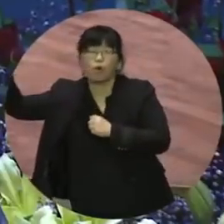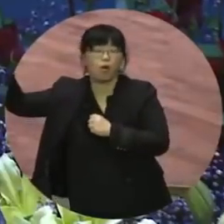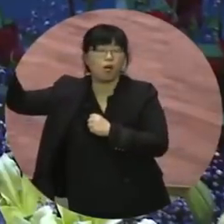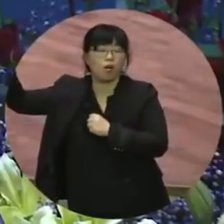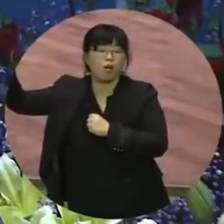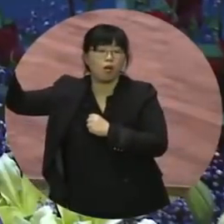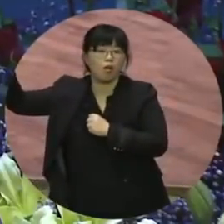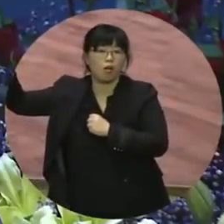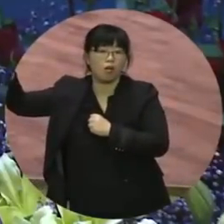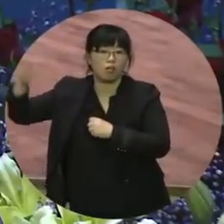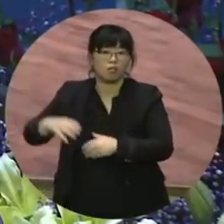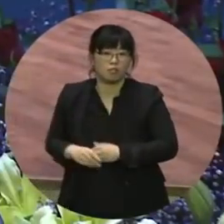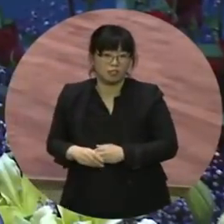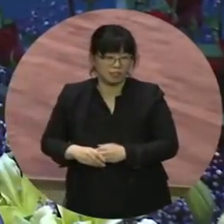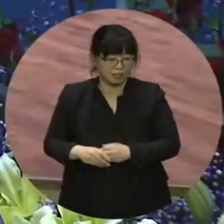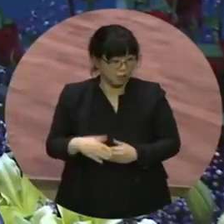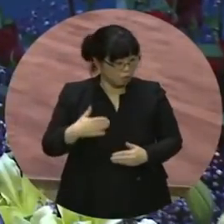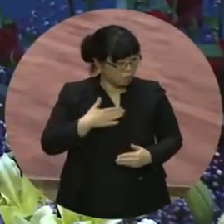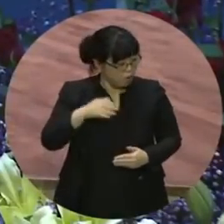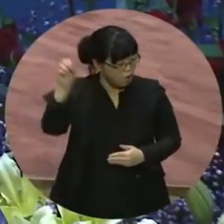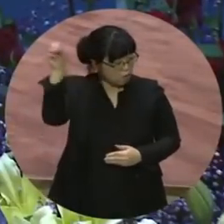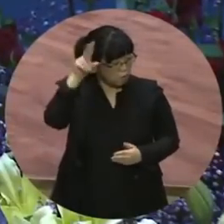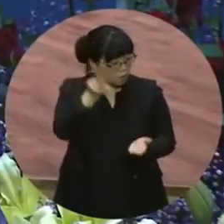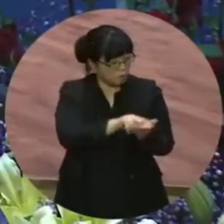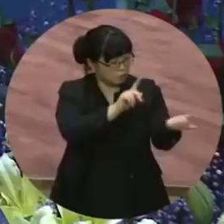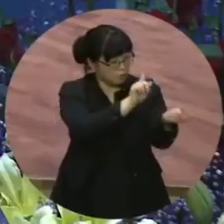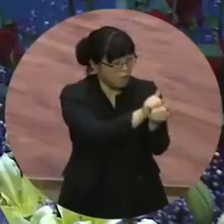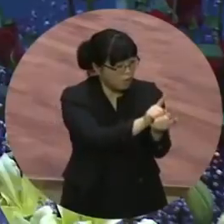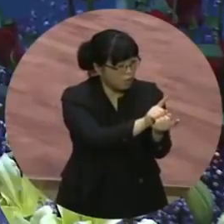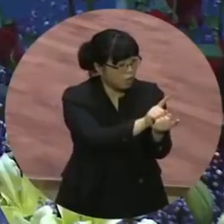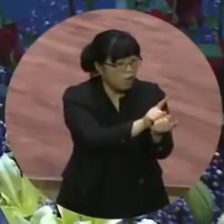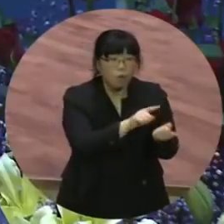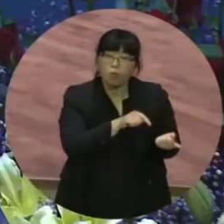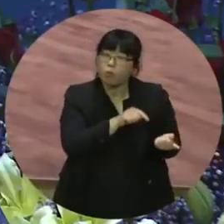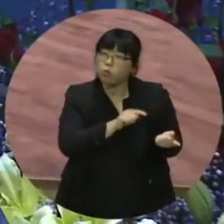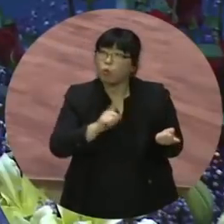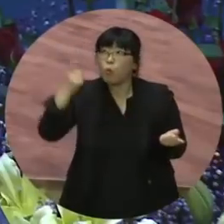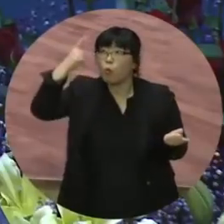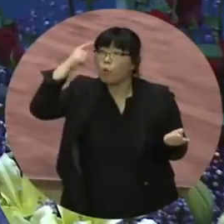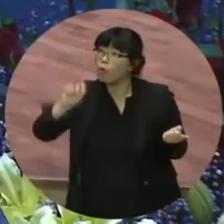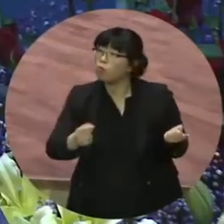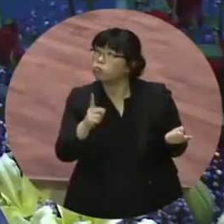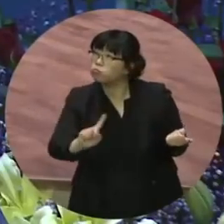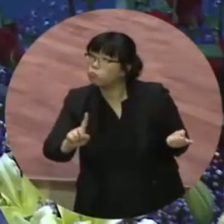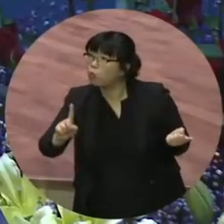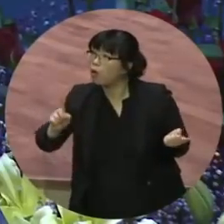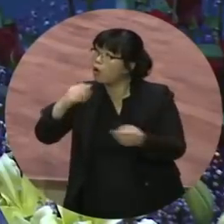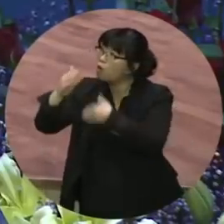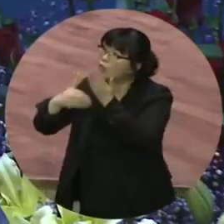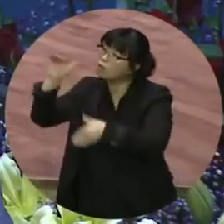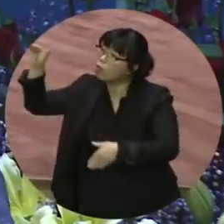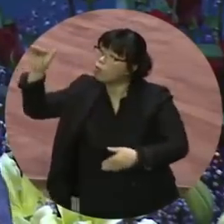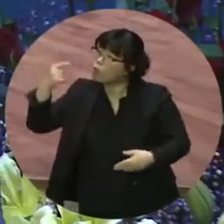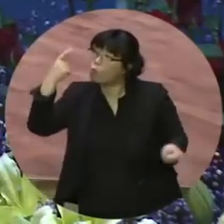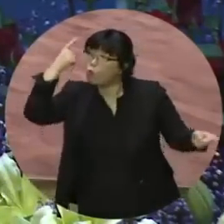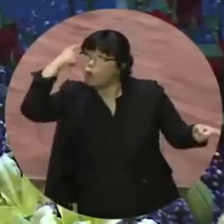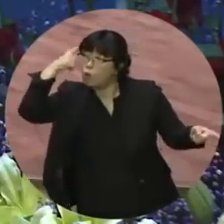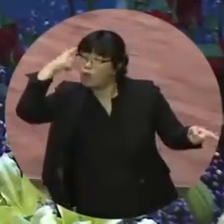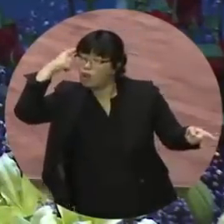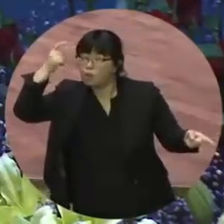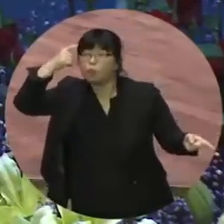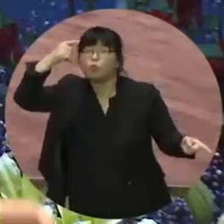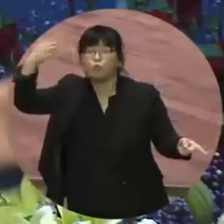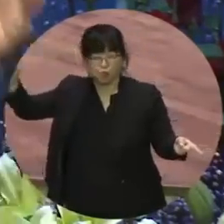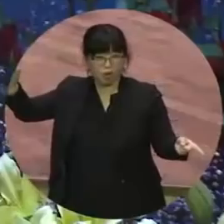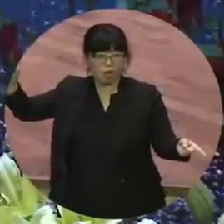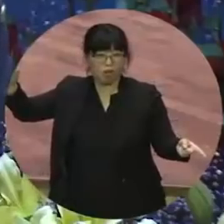내 들어붙는 거예요. 하나님께 물어보고 하나님의 뜻을, 하나님 지혜를 구하는 거예요. 근데 그 영적이 않은 사람은 뭐든지 자기 생각,